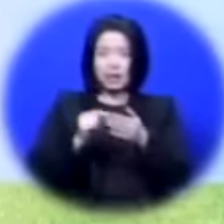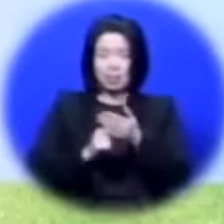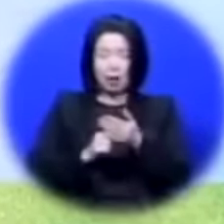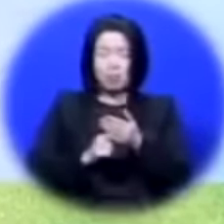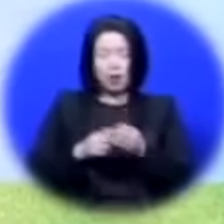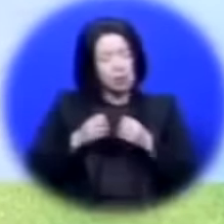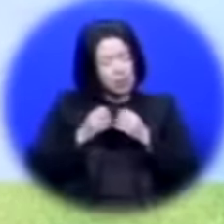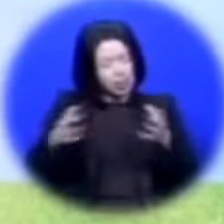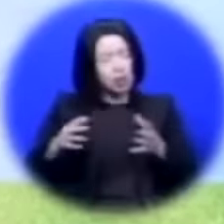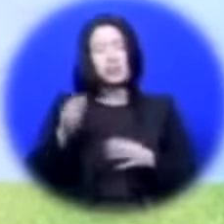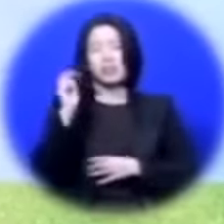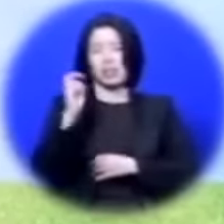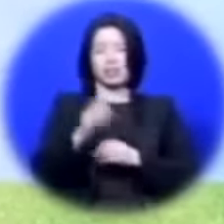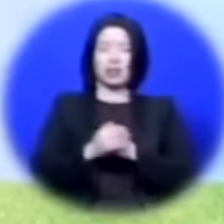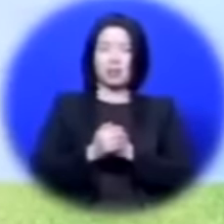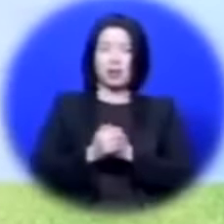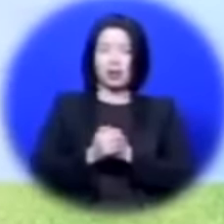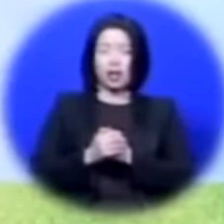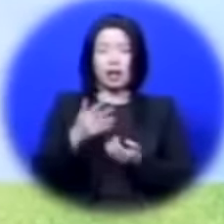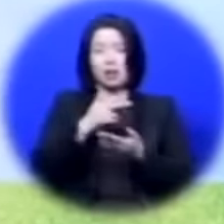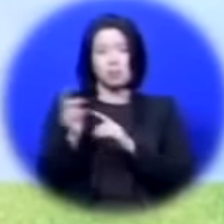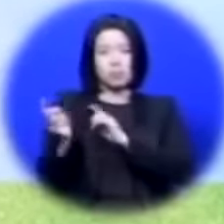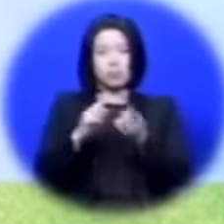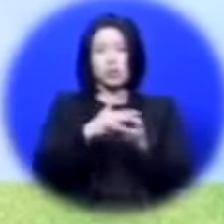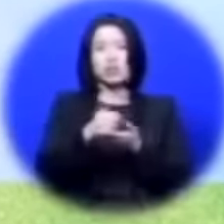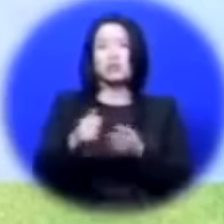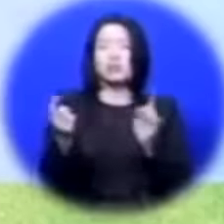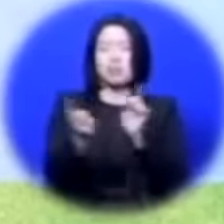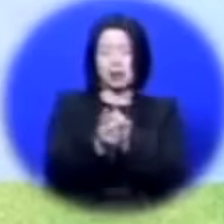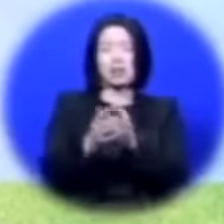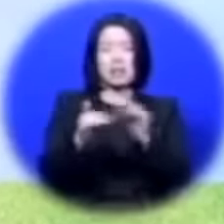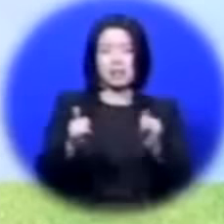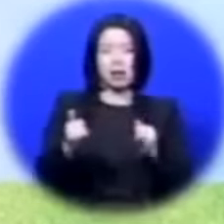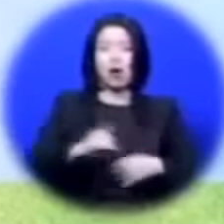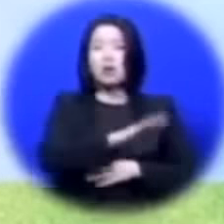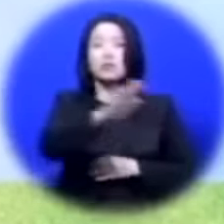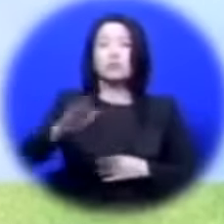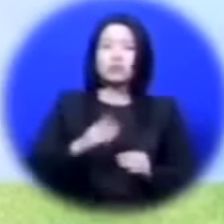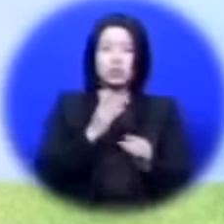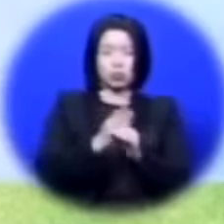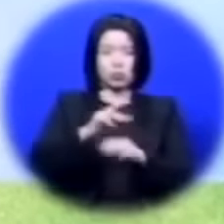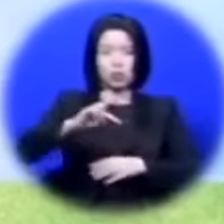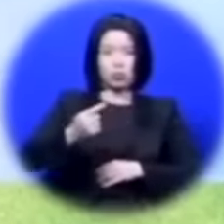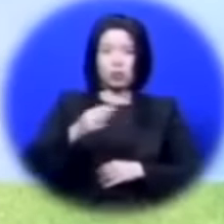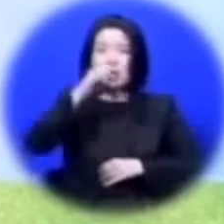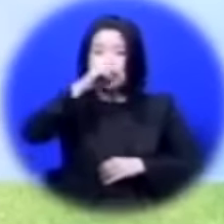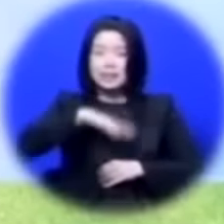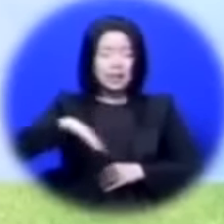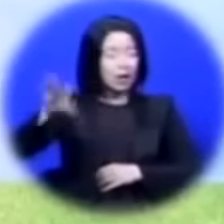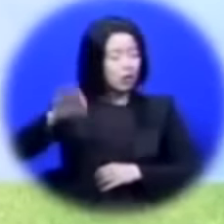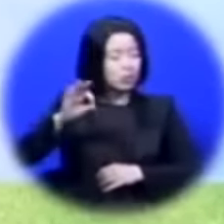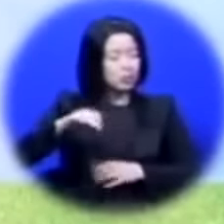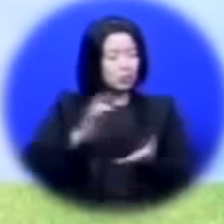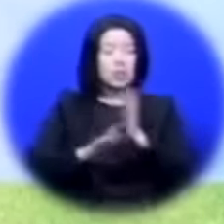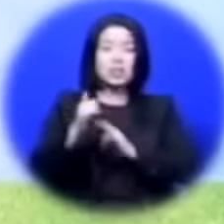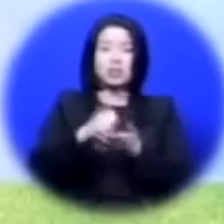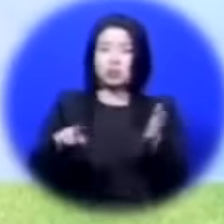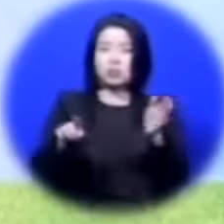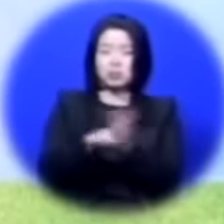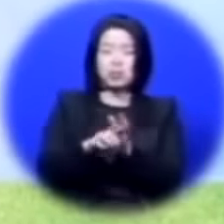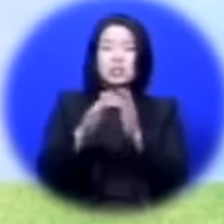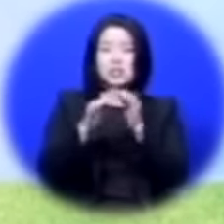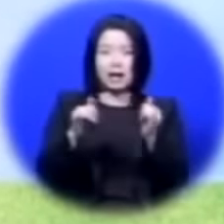같았을 거예요 부활의 주님을 만난 사람 우리 중에도 말입니다 그냥 건성으로 예수 믿는 사람만